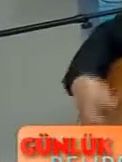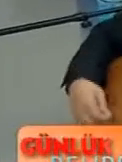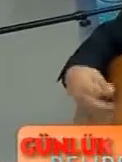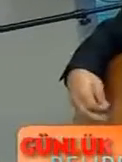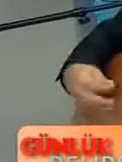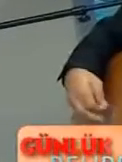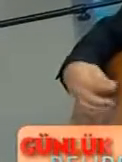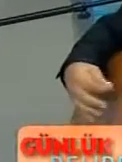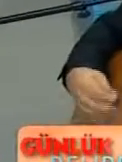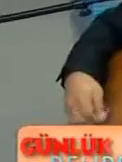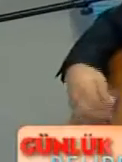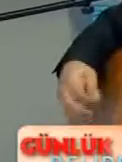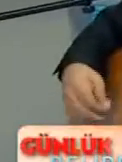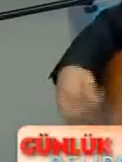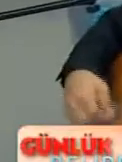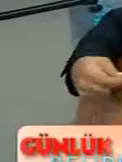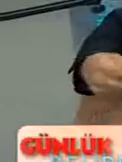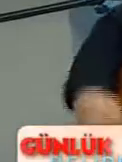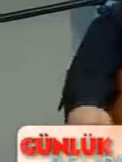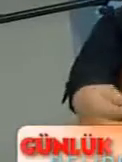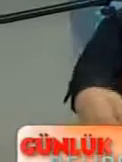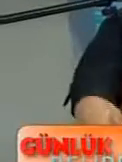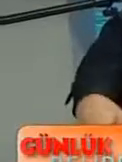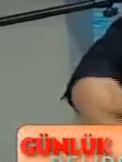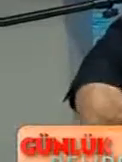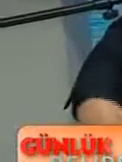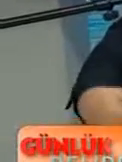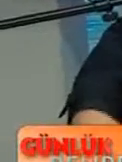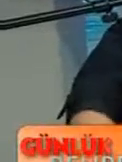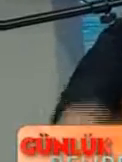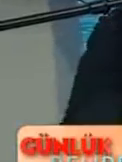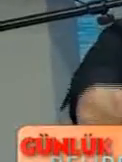canım, inanay, inan, inanay.